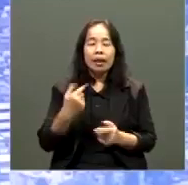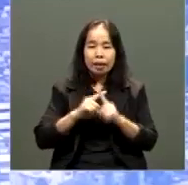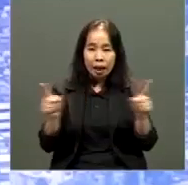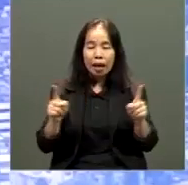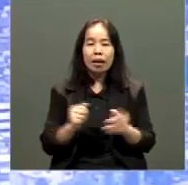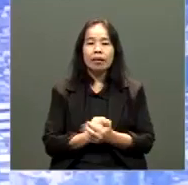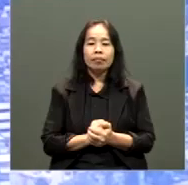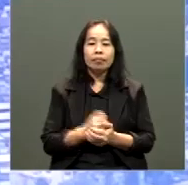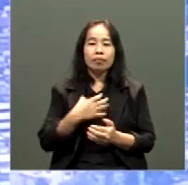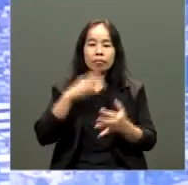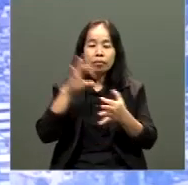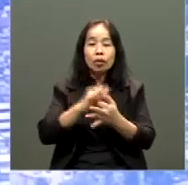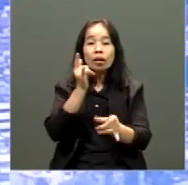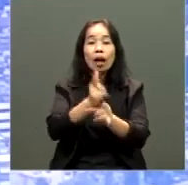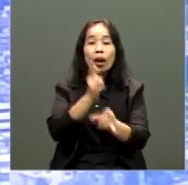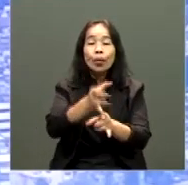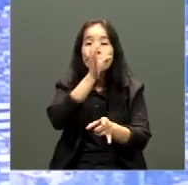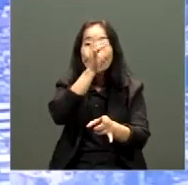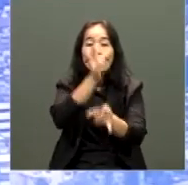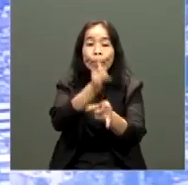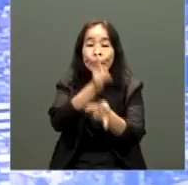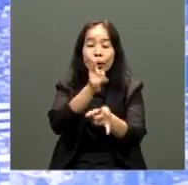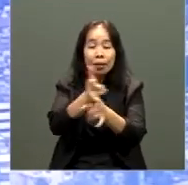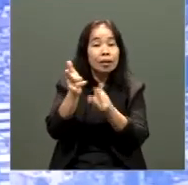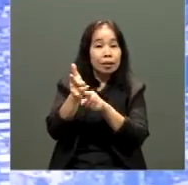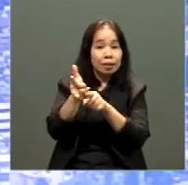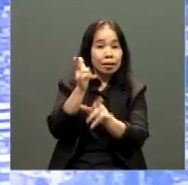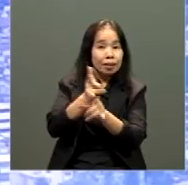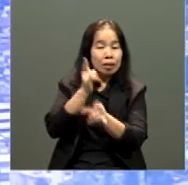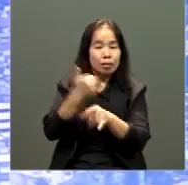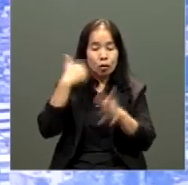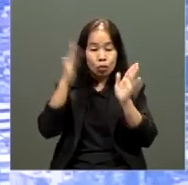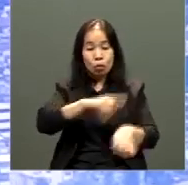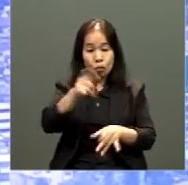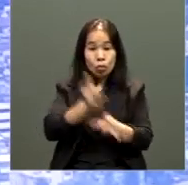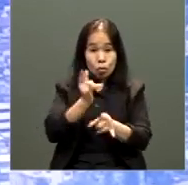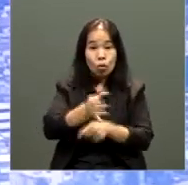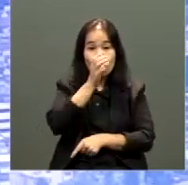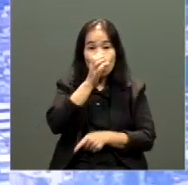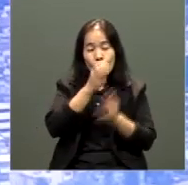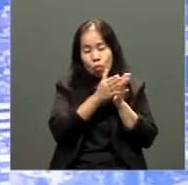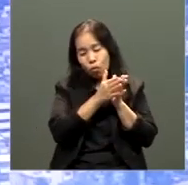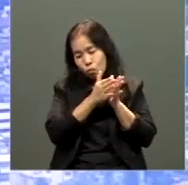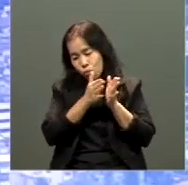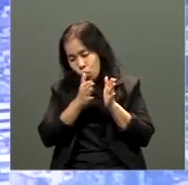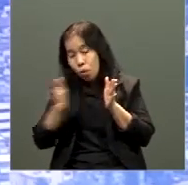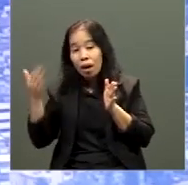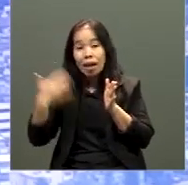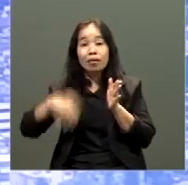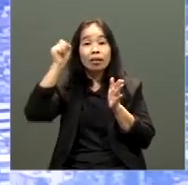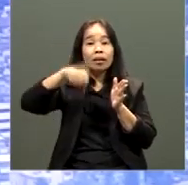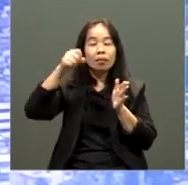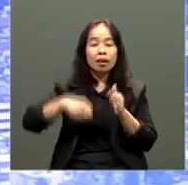นะครับตอนนี้เรื่องของสุราเป็นเรื่องใหญ่ทีเดียวหลายๆคนดื่มสุรากันมายาวนานแล้วพอในช่วงเวลาต